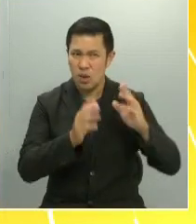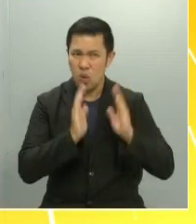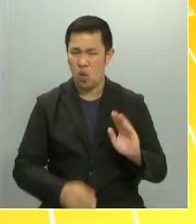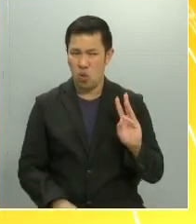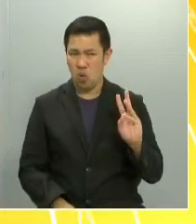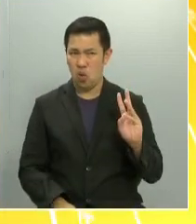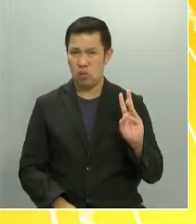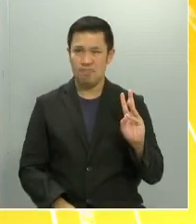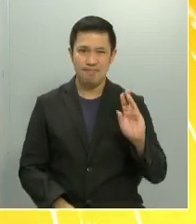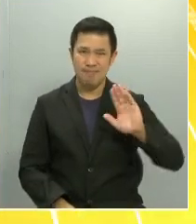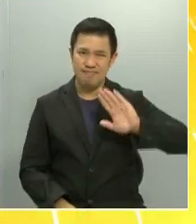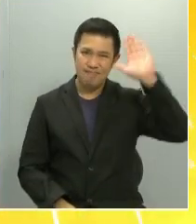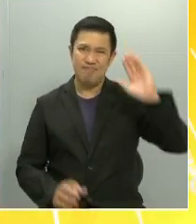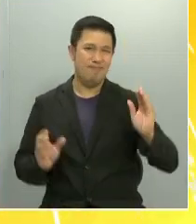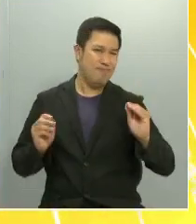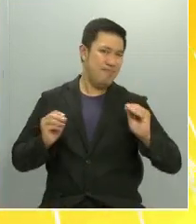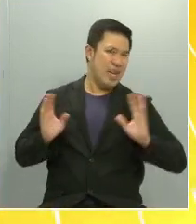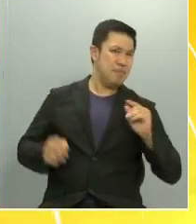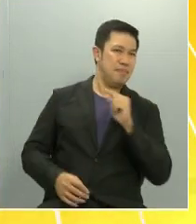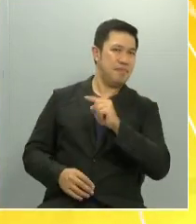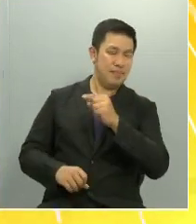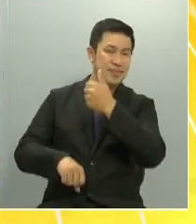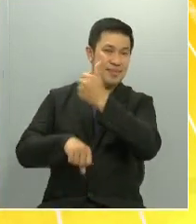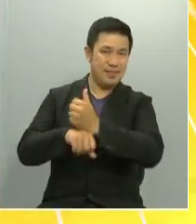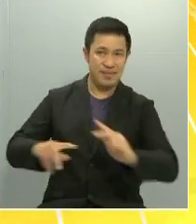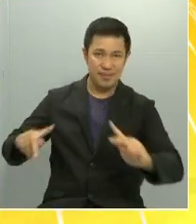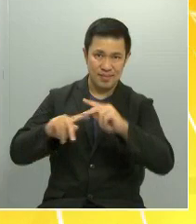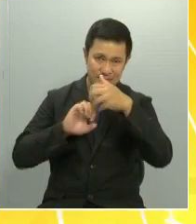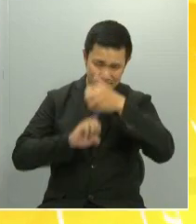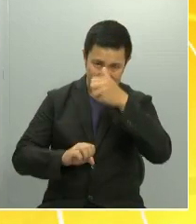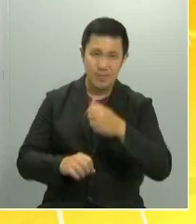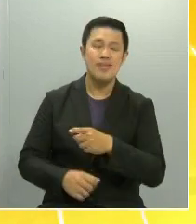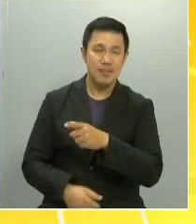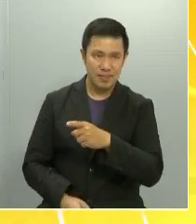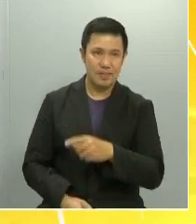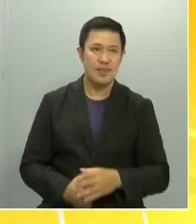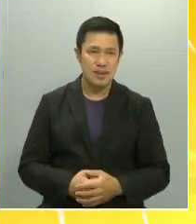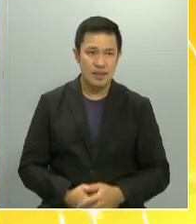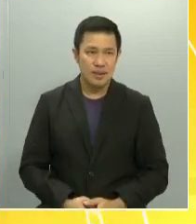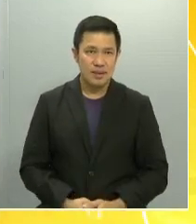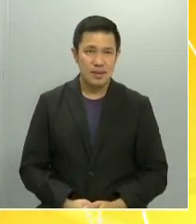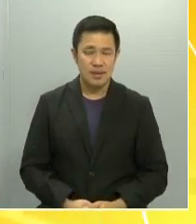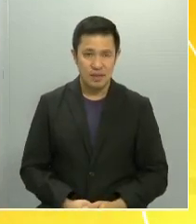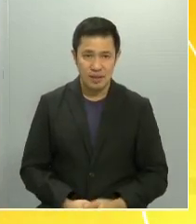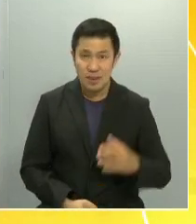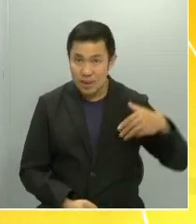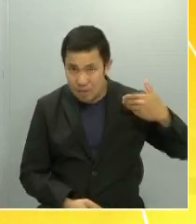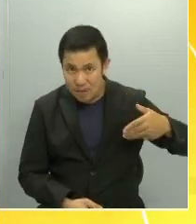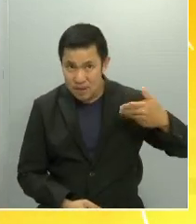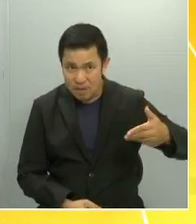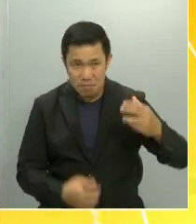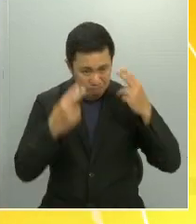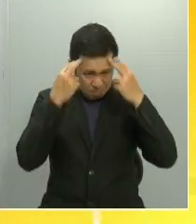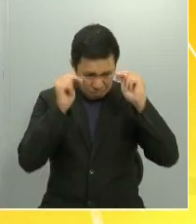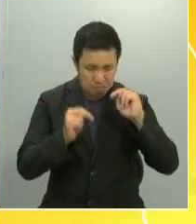ที่มายกมือหรือว่าไม่ไว้วางใจท่านอนุพงษ์1ใน 3พอโจท่าน